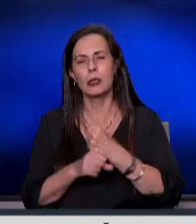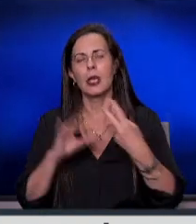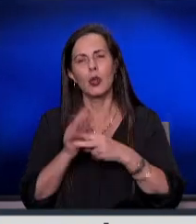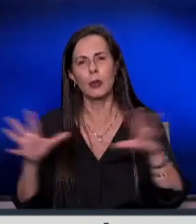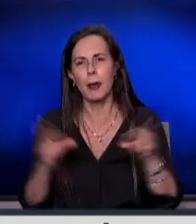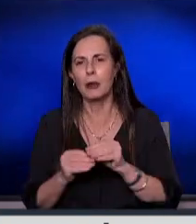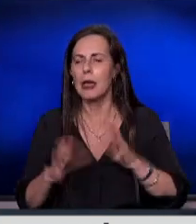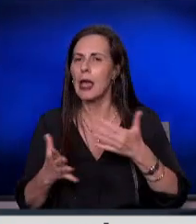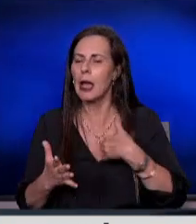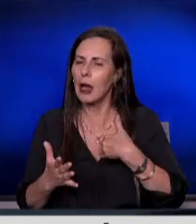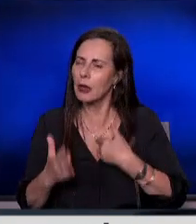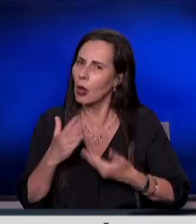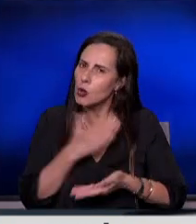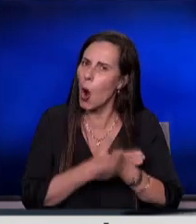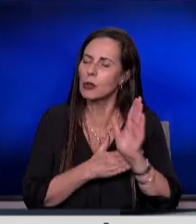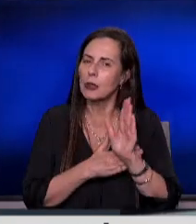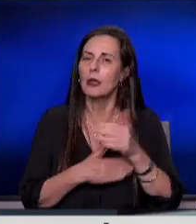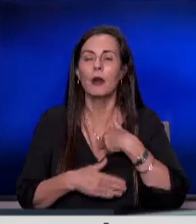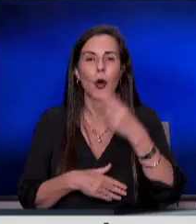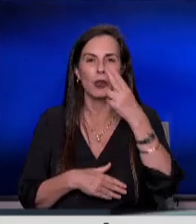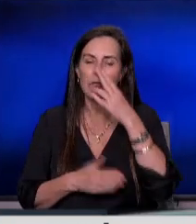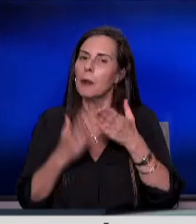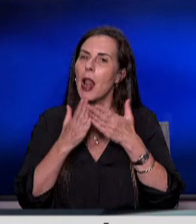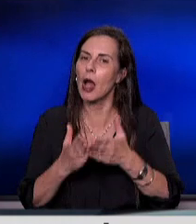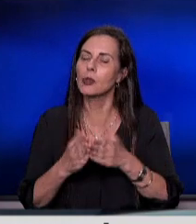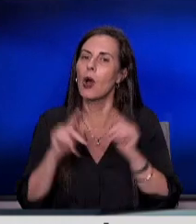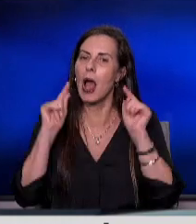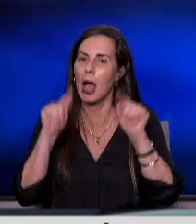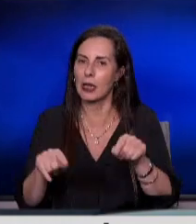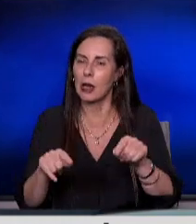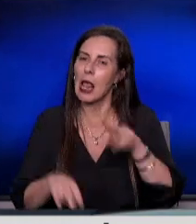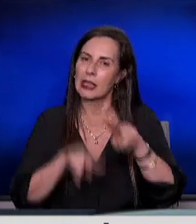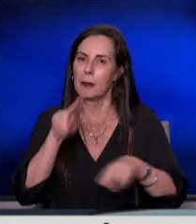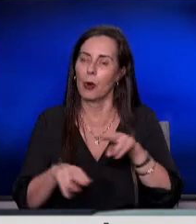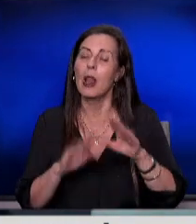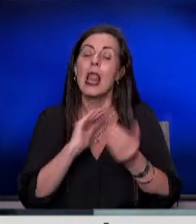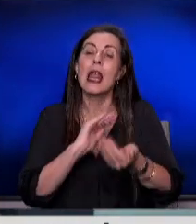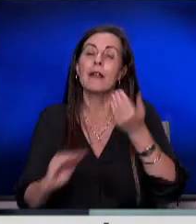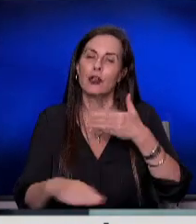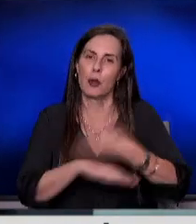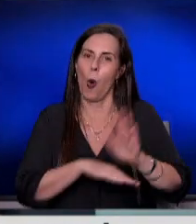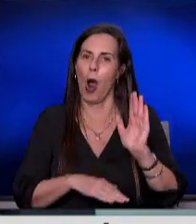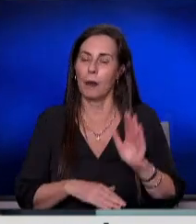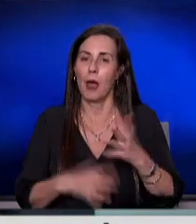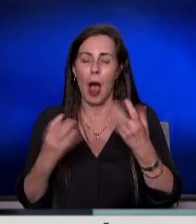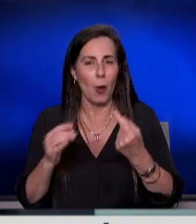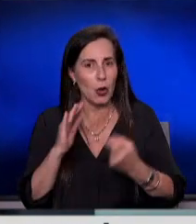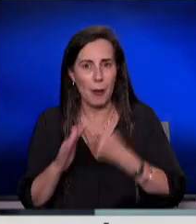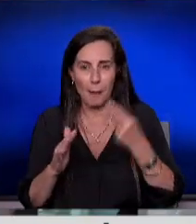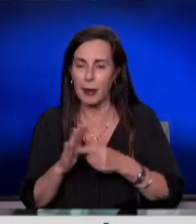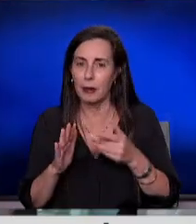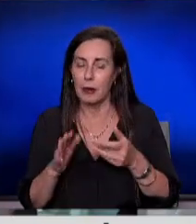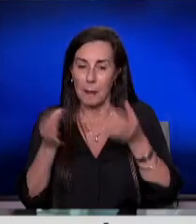ביחד, איך אנחנו יוצאים החוצה, ואנחנו מנסים לעזור לו להגיע לטיפול עוד לפני שיהיה מאוחר מדי. כי המון המון פעמים,